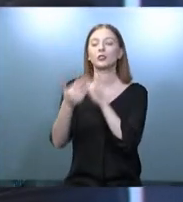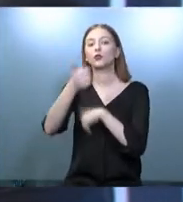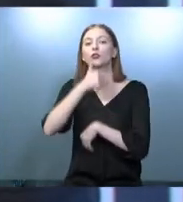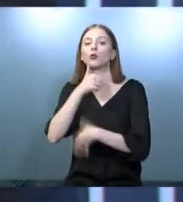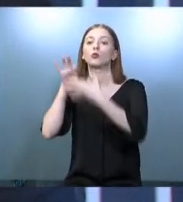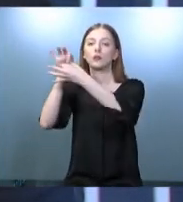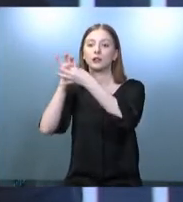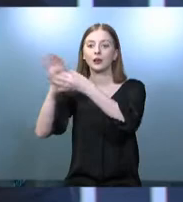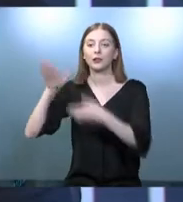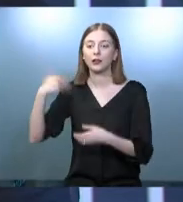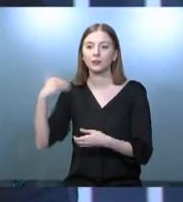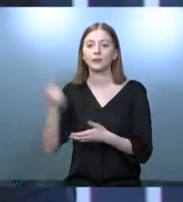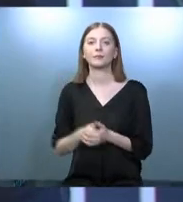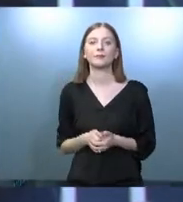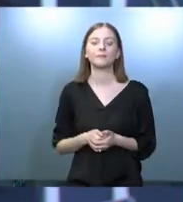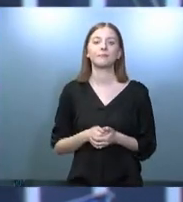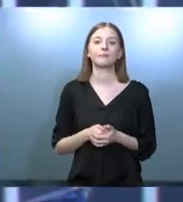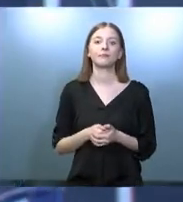sąjunga. Sveiki.